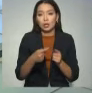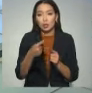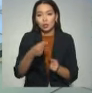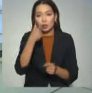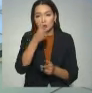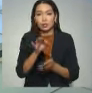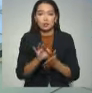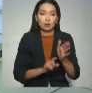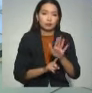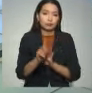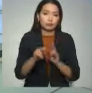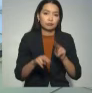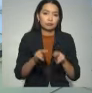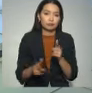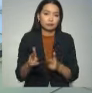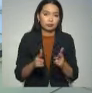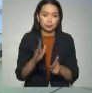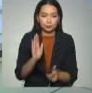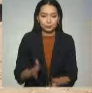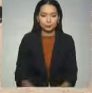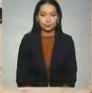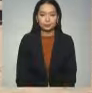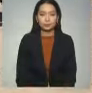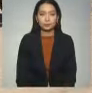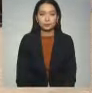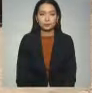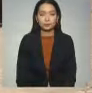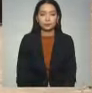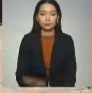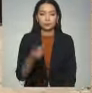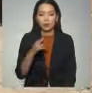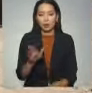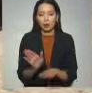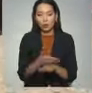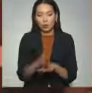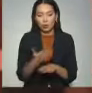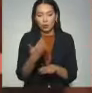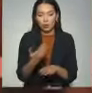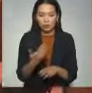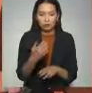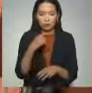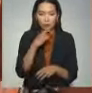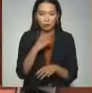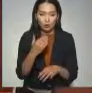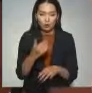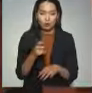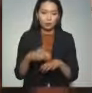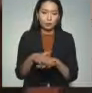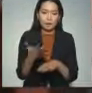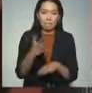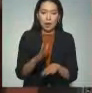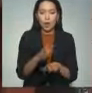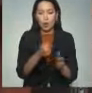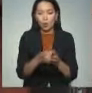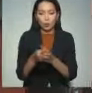же начнется строительство, говорят отраслевые эксперты. Для утилизации твердых бытовых отходов эксперты делят город на 5 участков. По